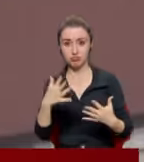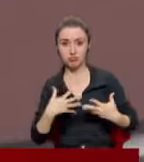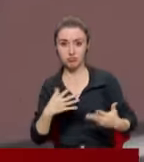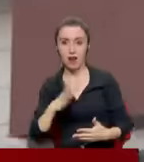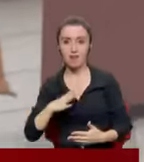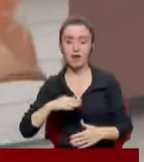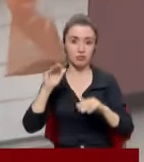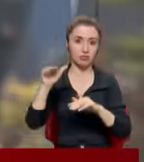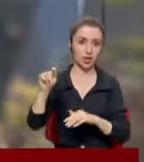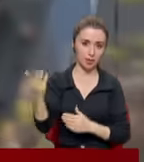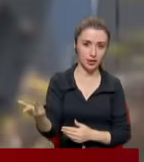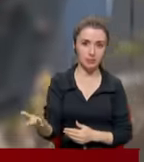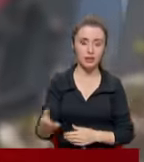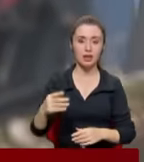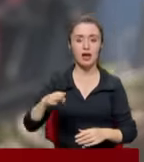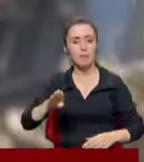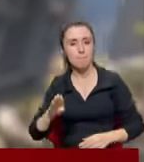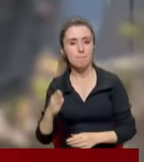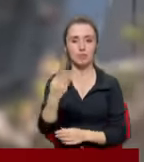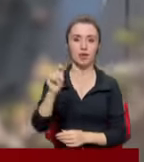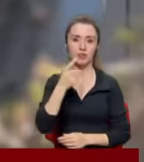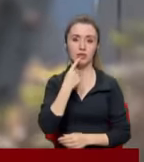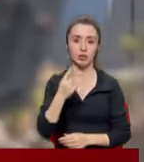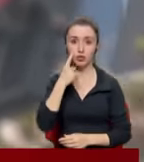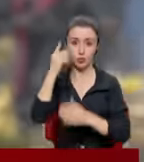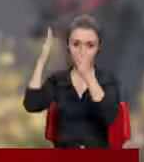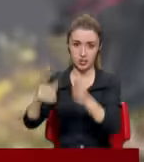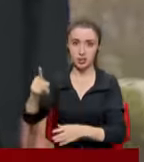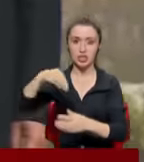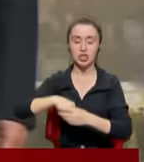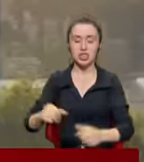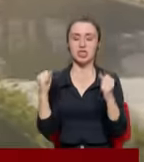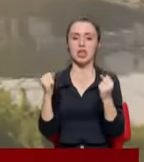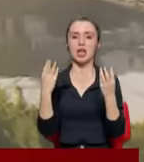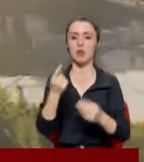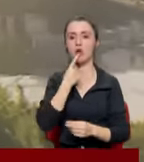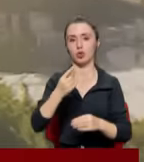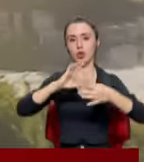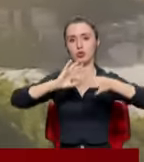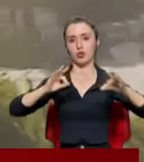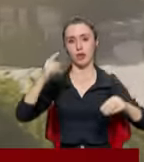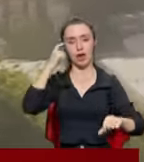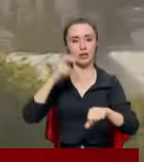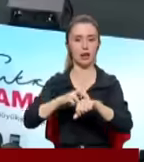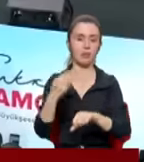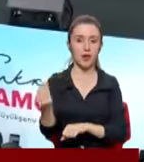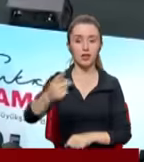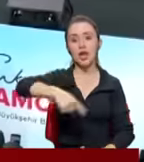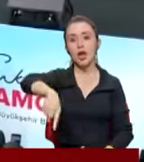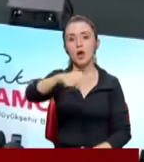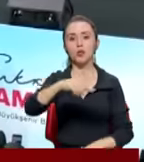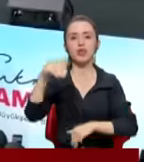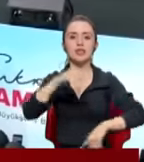kulaklara Seslendi İmamoğlu tornistan göndermesi yaptı Erdoğan'a Dik dur eğilme sloganını hatırlattı bunların